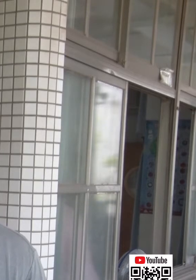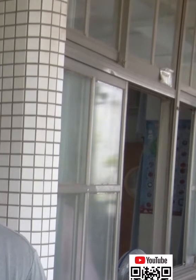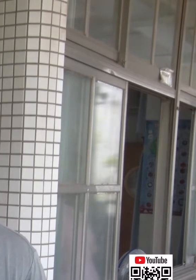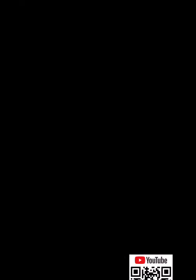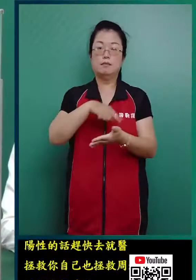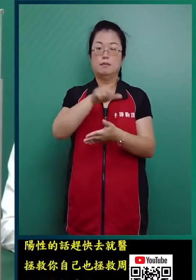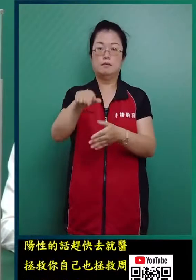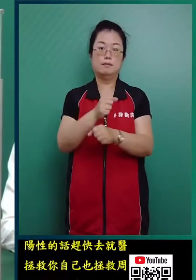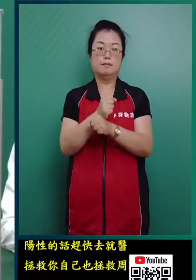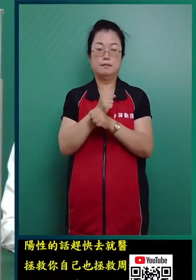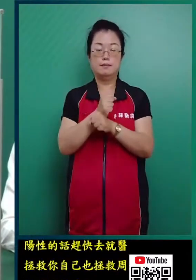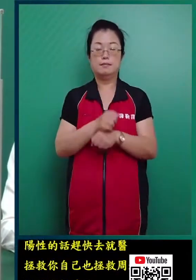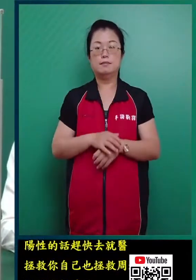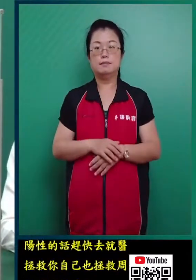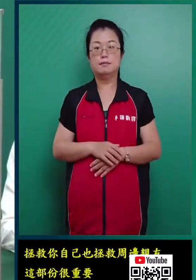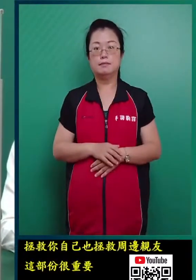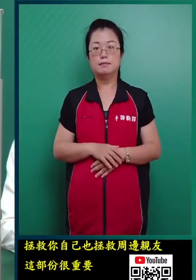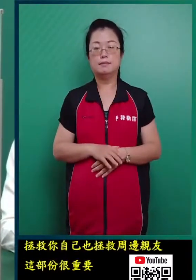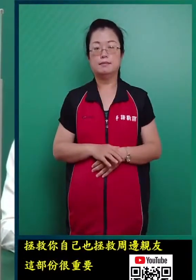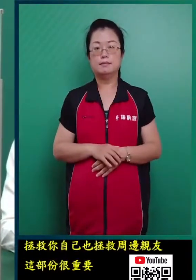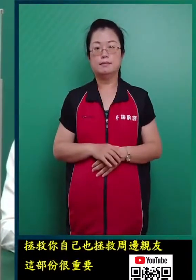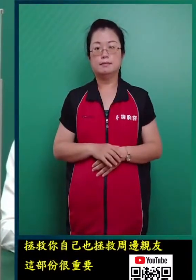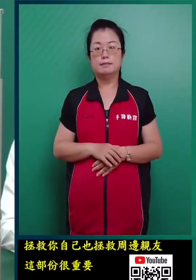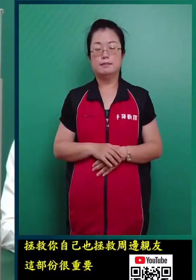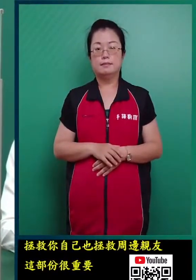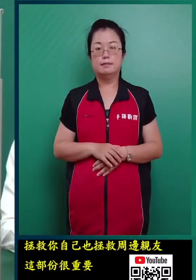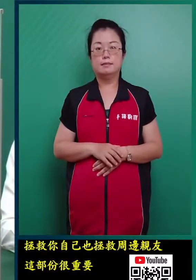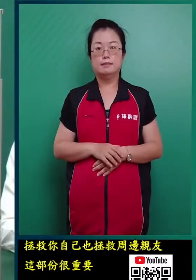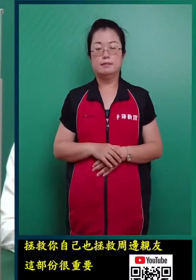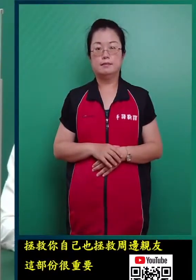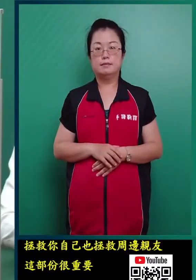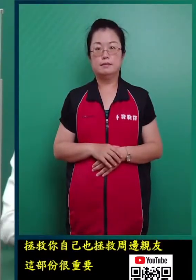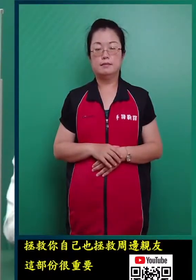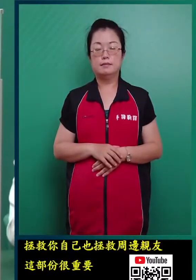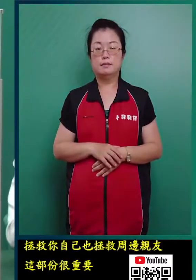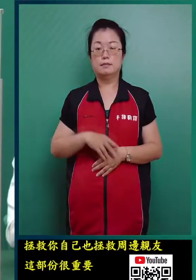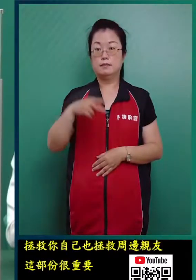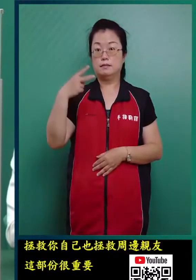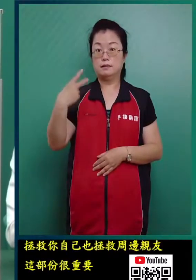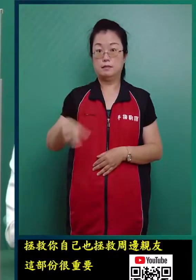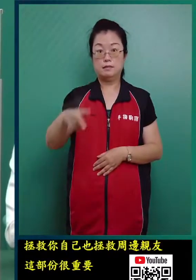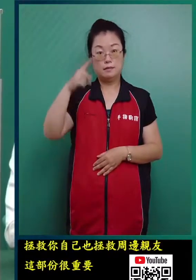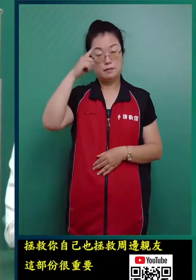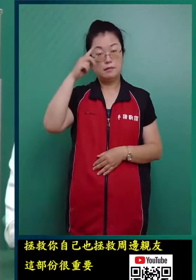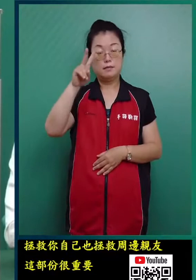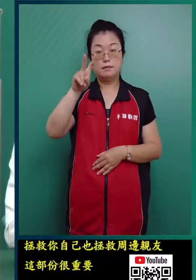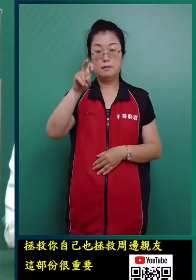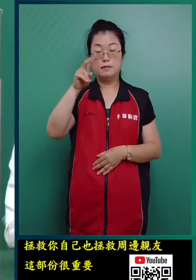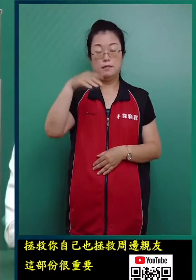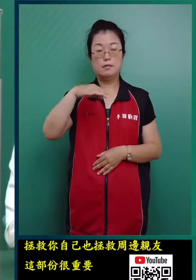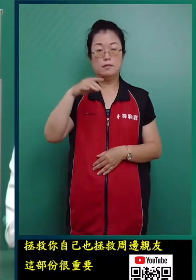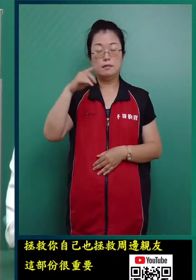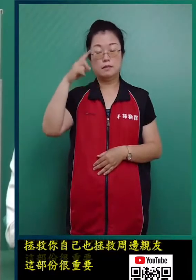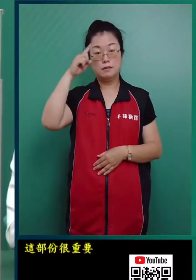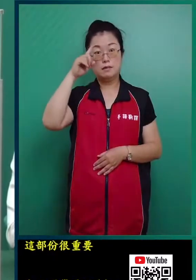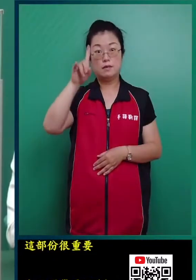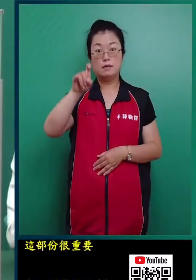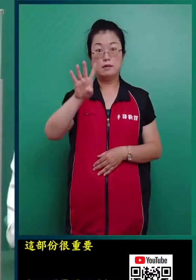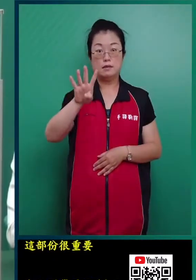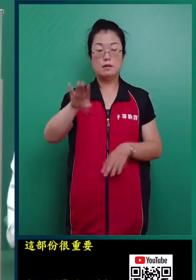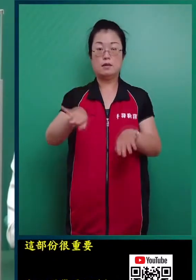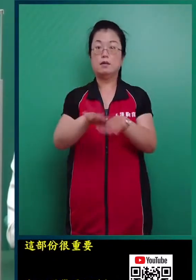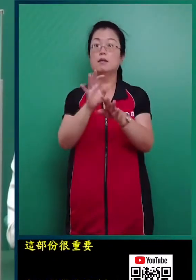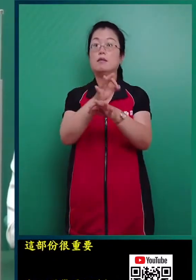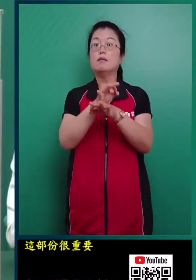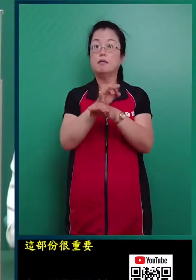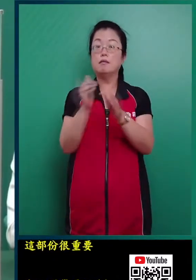能够放心。 市长伫防疫记者会嘛强调，因为市中的需要，真侪计帮对原本一片五六十块，现